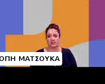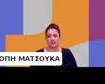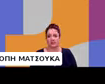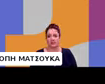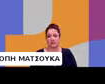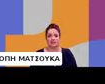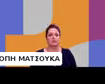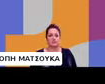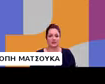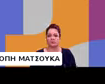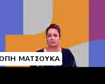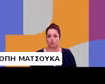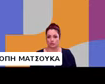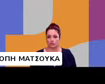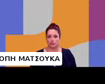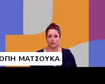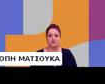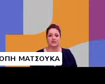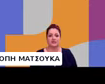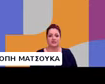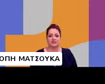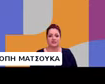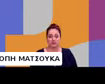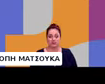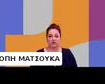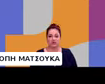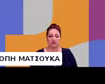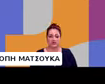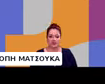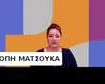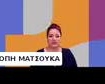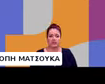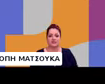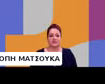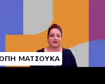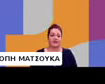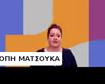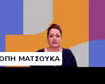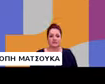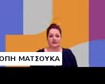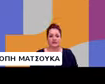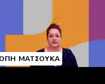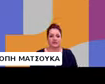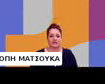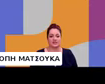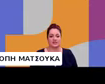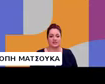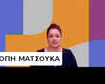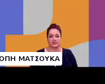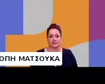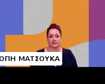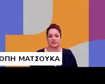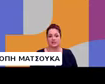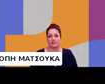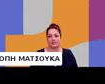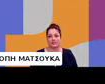μήνα, το βασικό μισθό τους, ας πούμε. Στην ενότητα λοιπόν αυτή έχουμε βάλει ορισμένες βασικές έννοιες,